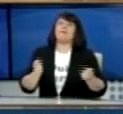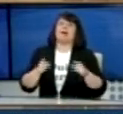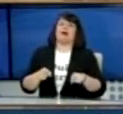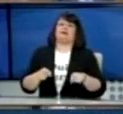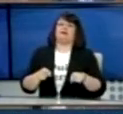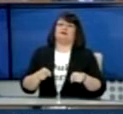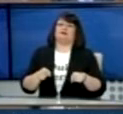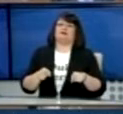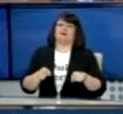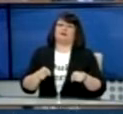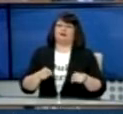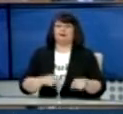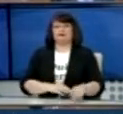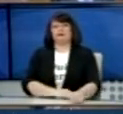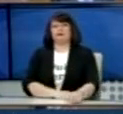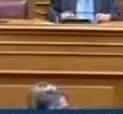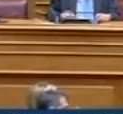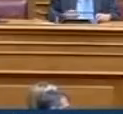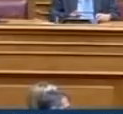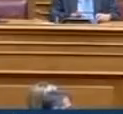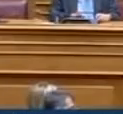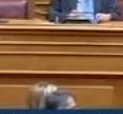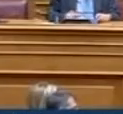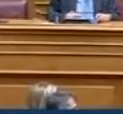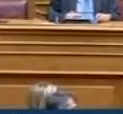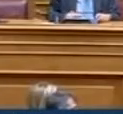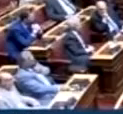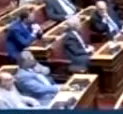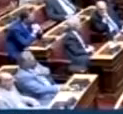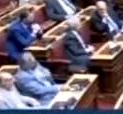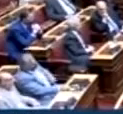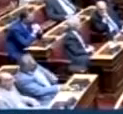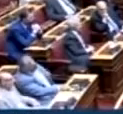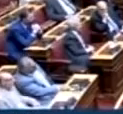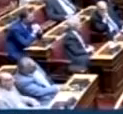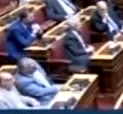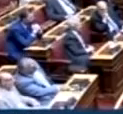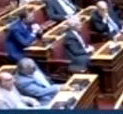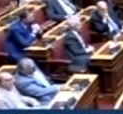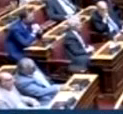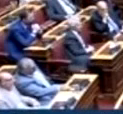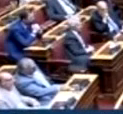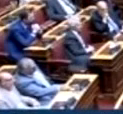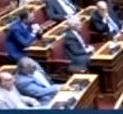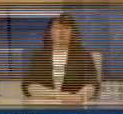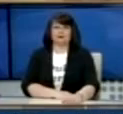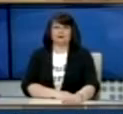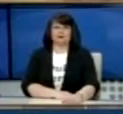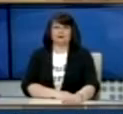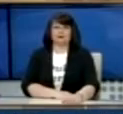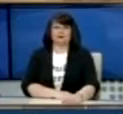Υγείας και του Ευρωπαϊκού Οργανισμού Υγείας, ώστε να εναρμονιστούμε απολύτως με αυτές